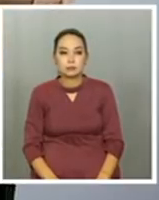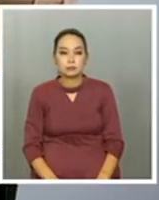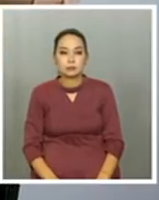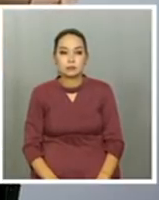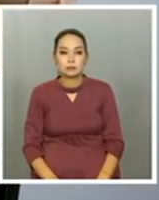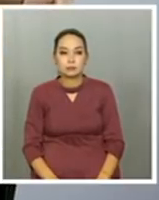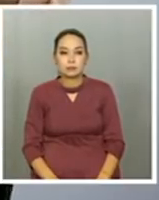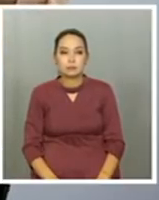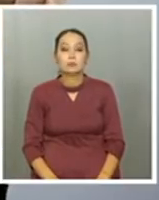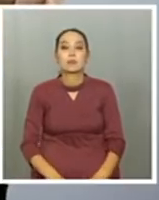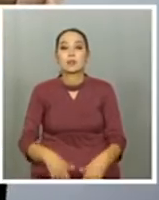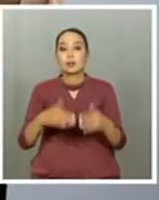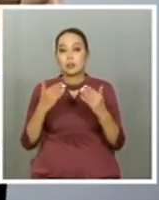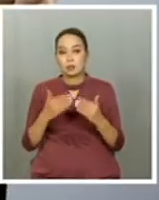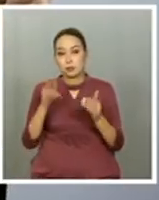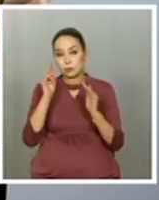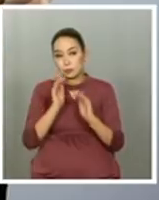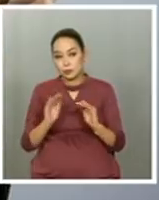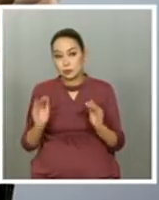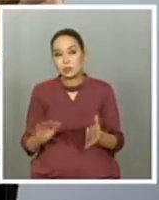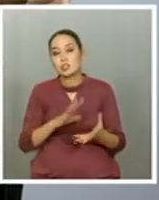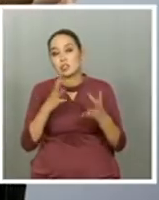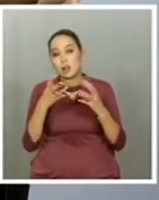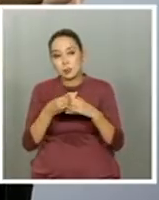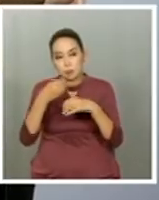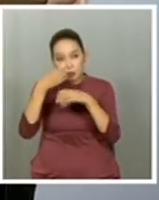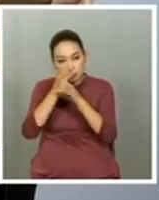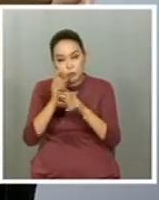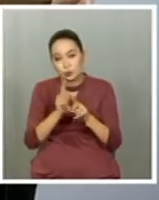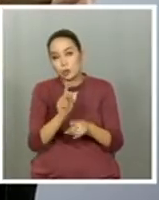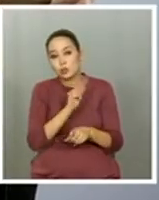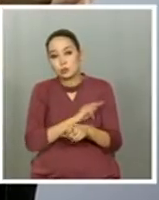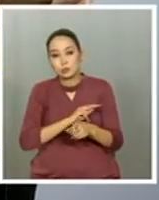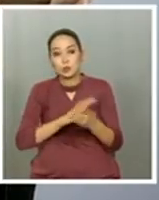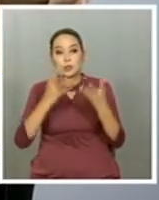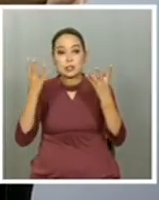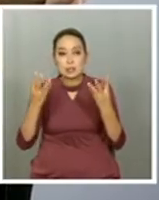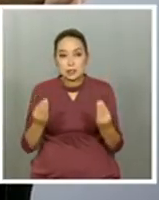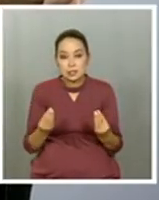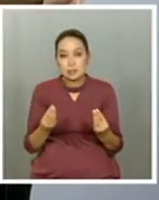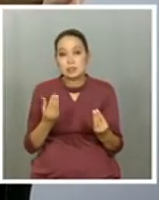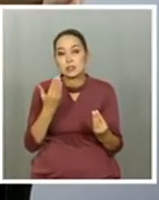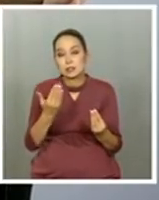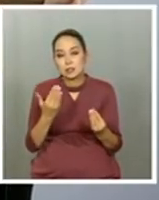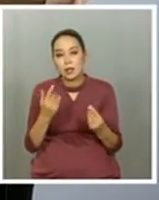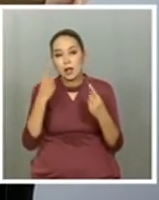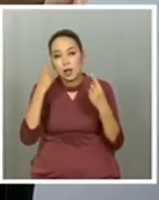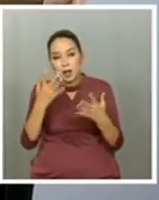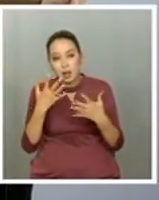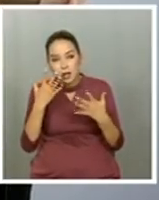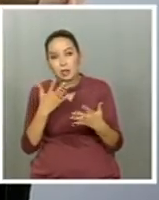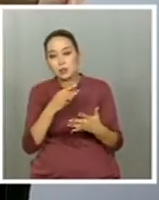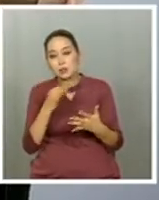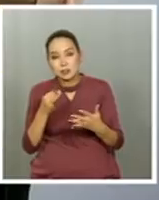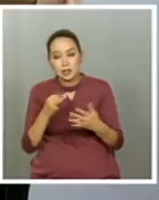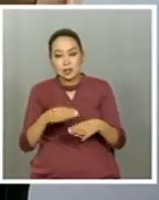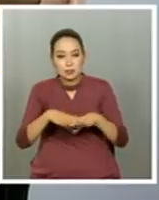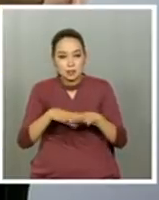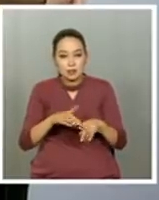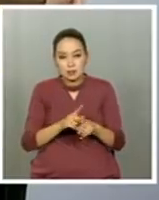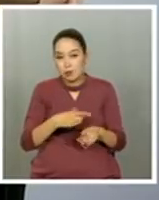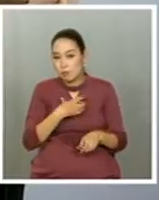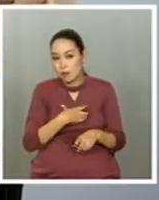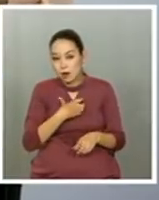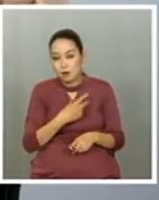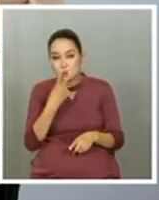Енді оқушылар, жалпы микроскоппен жұмыс істеу кезінде айқындау қабілеті мен контрасттың маңызды орын алатынын біз